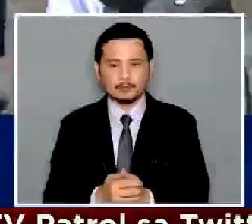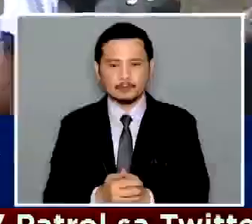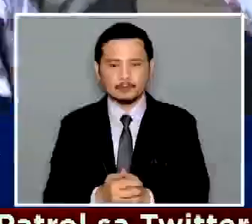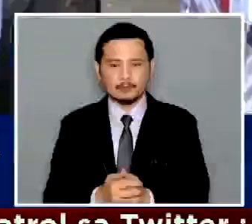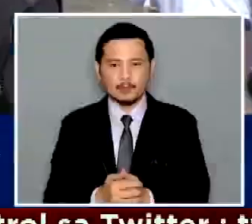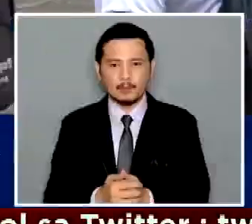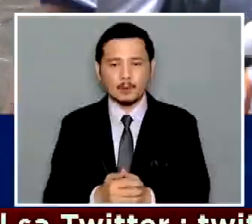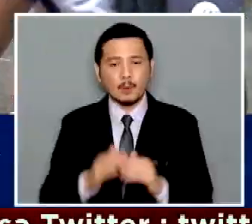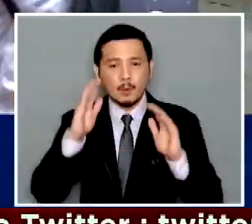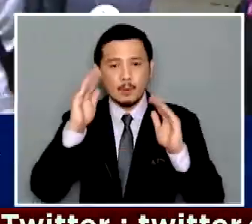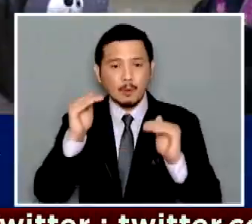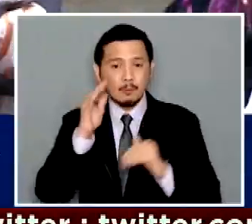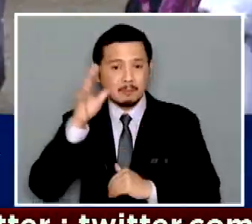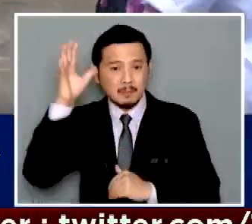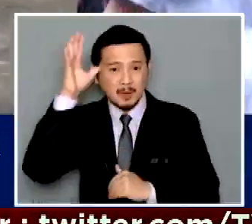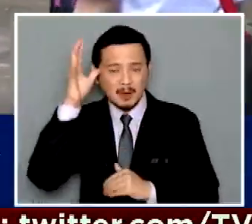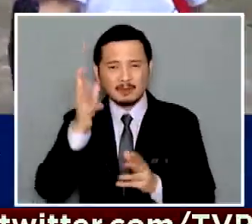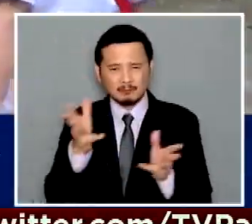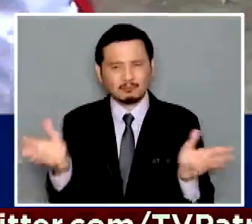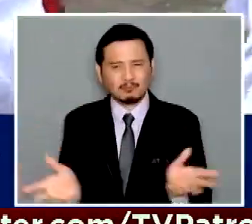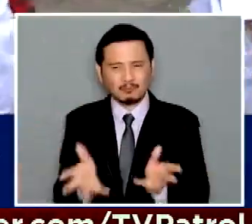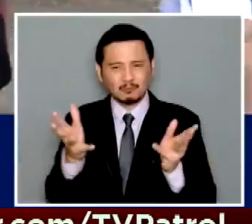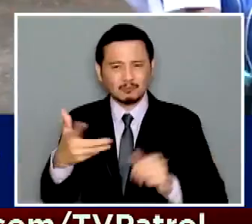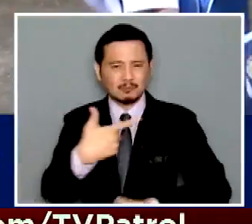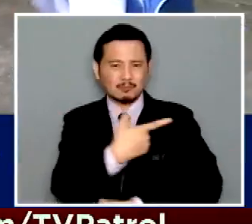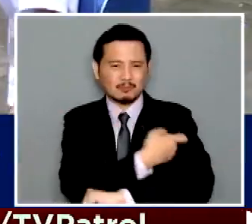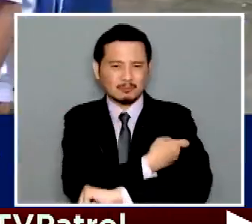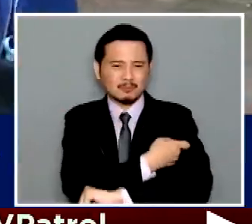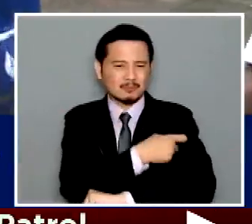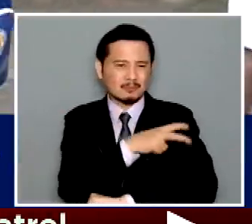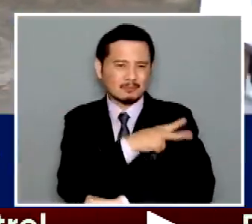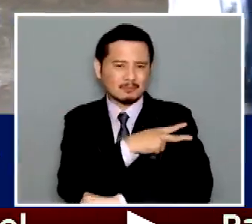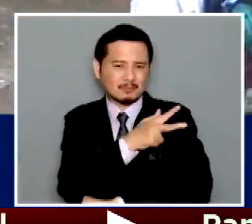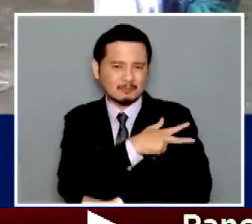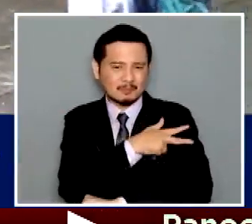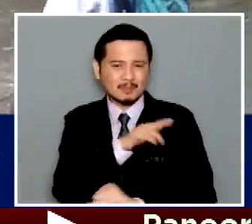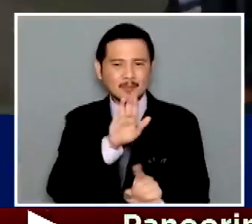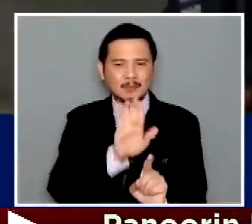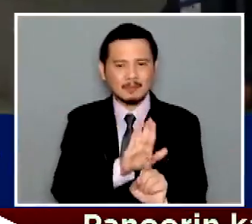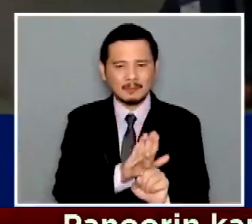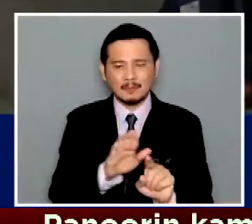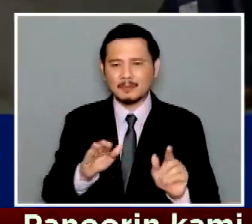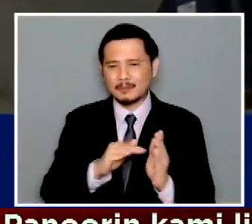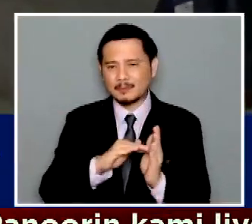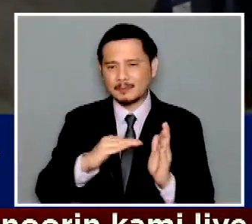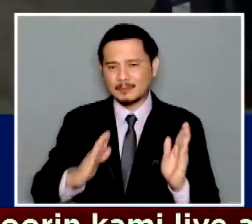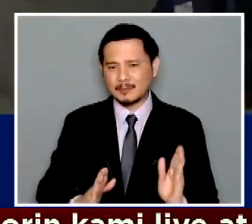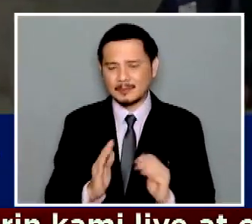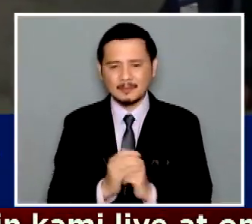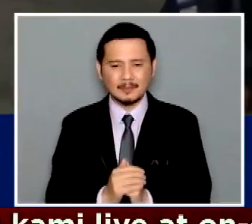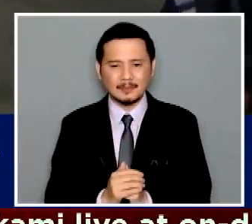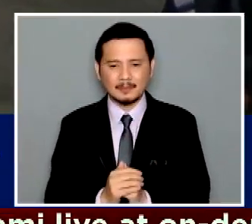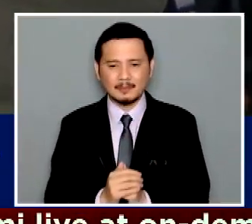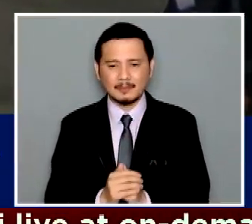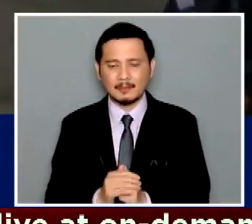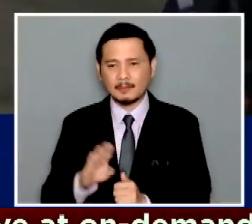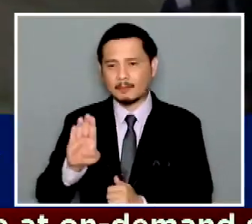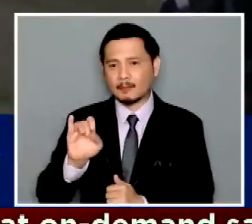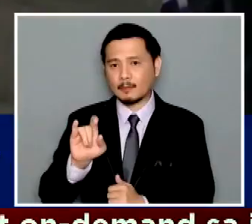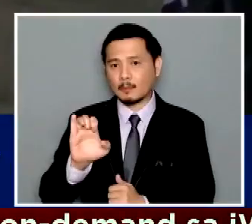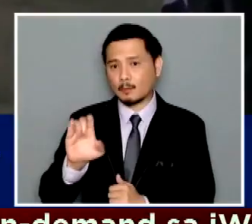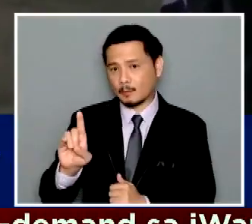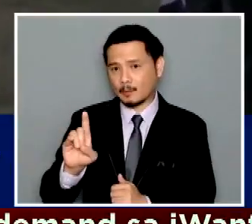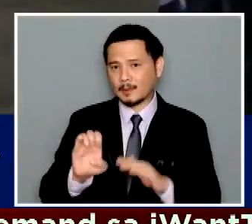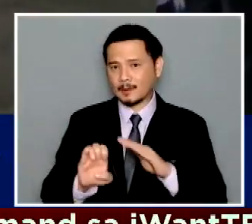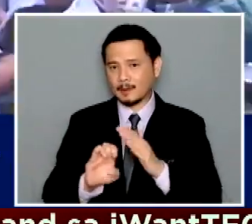bata. Mahigpit din ang health protocols sa mga paaralang nagbukas sa lungsod ng Maynila. Sa Bacood Elementary School,